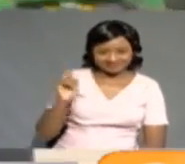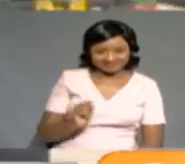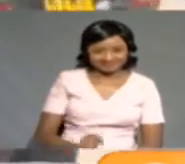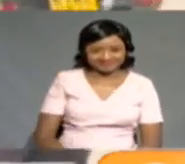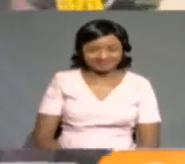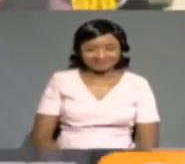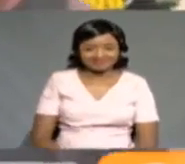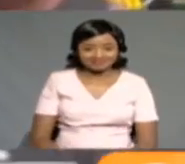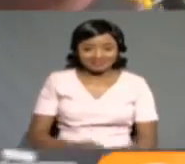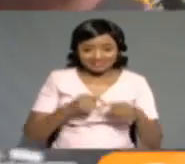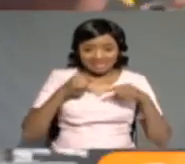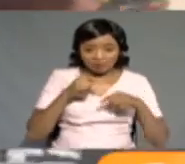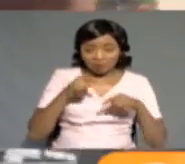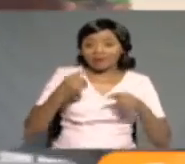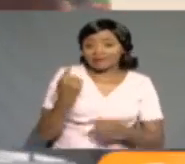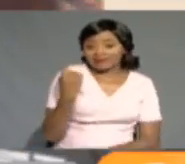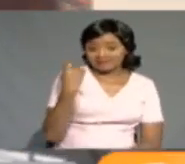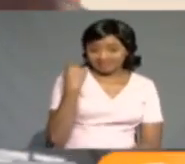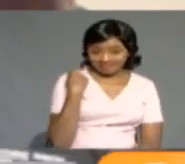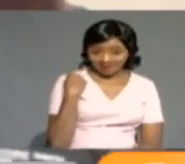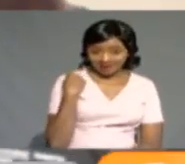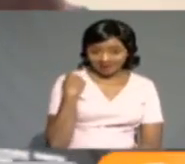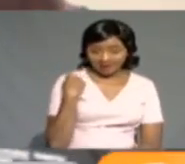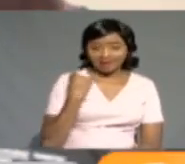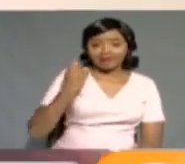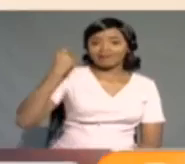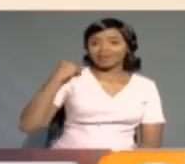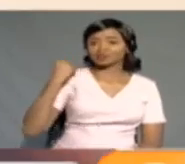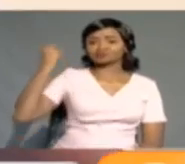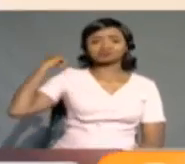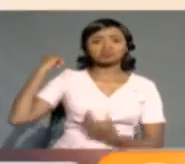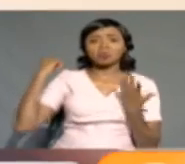Kuna leo, jana. Endelea mara mbili ukirudi nyuma.